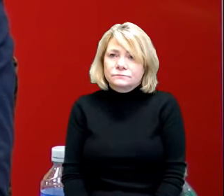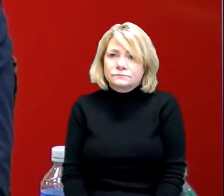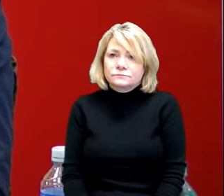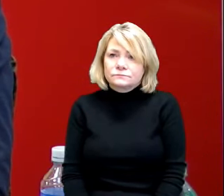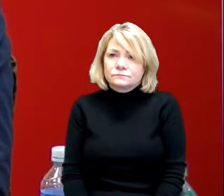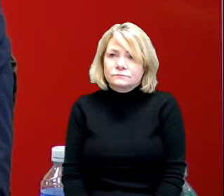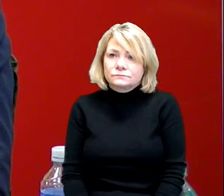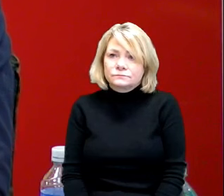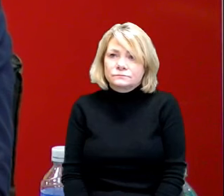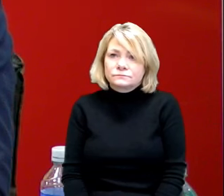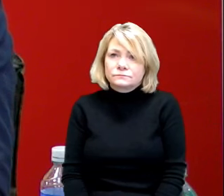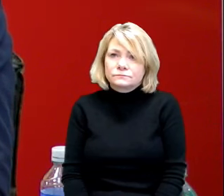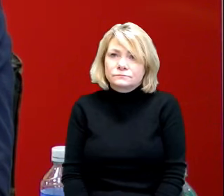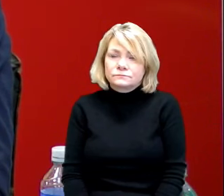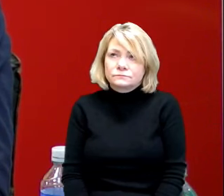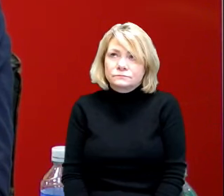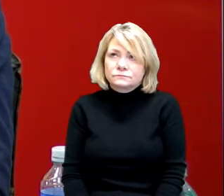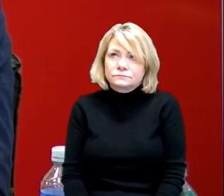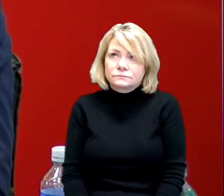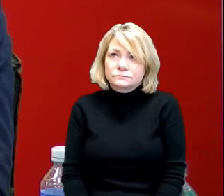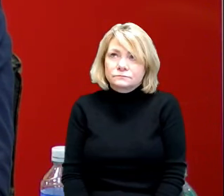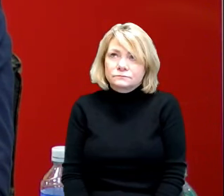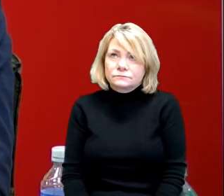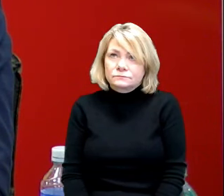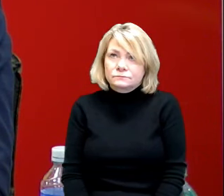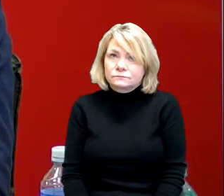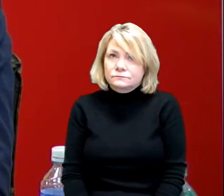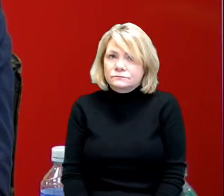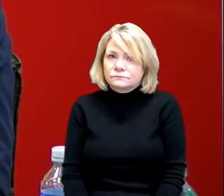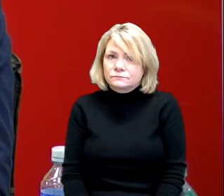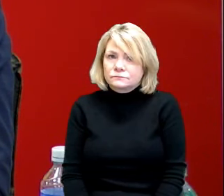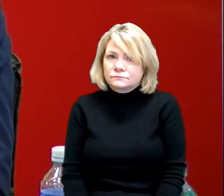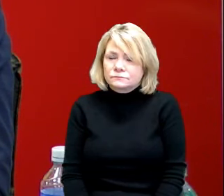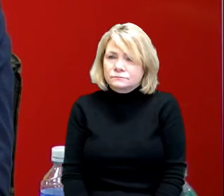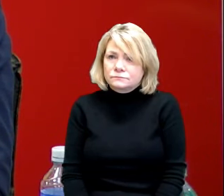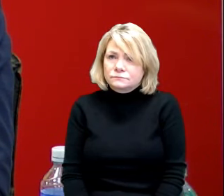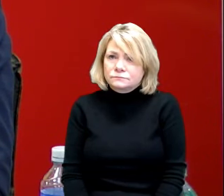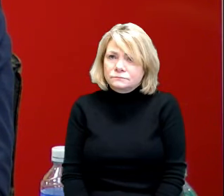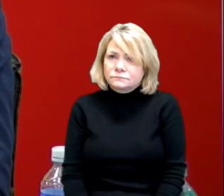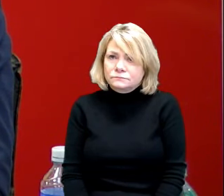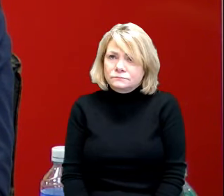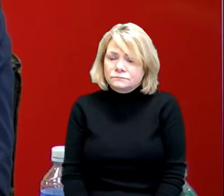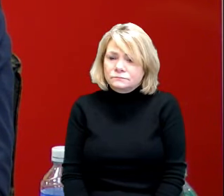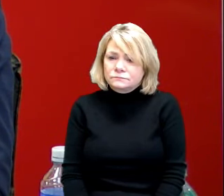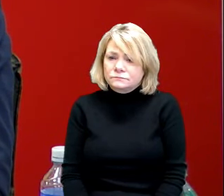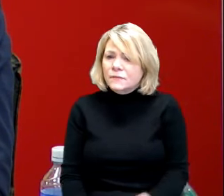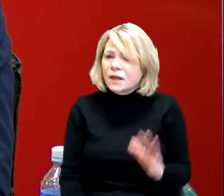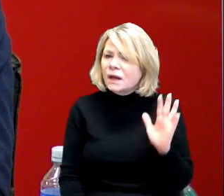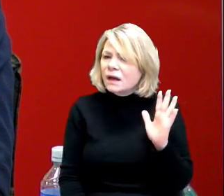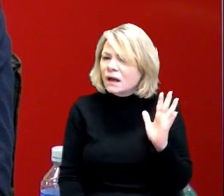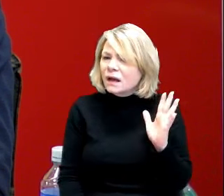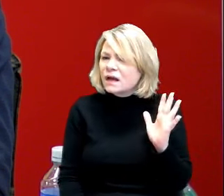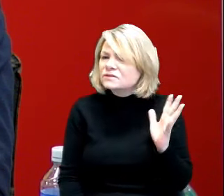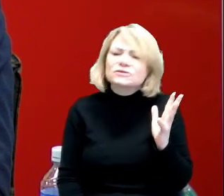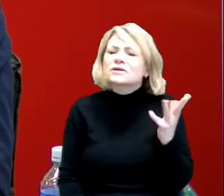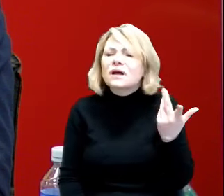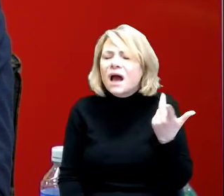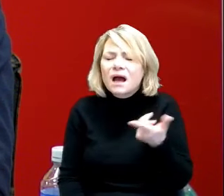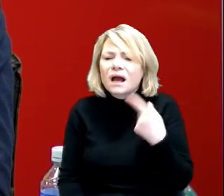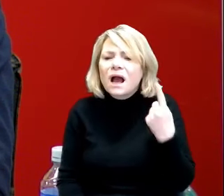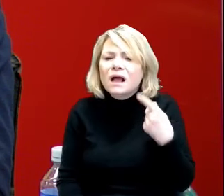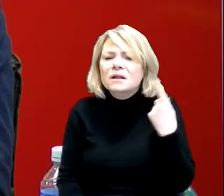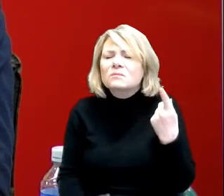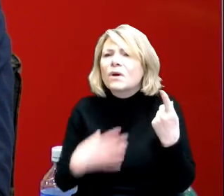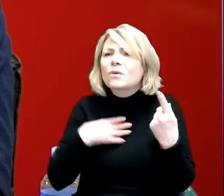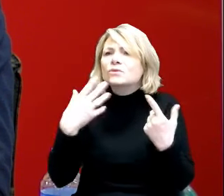reiškia vieni metai praėjo kaip esate šitam poste a aš noriu paklausti jūsų kiek per metus konkrečiais skaičiais